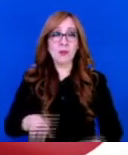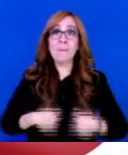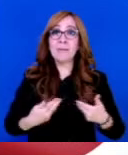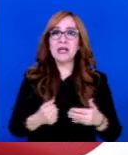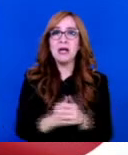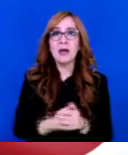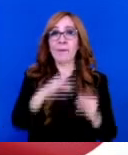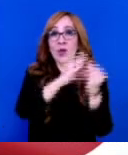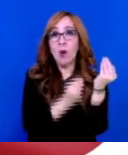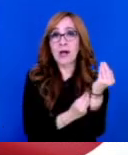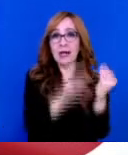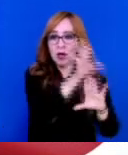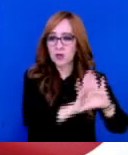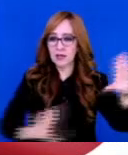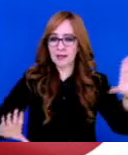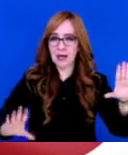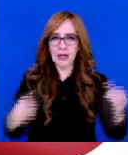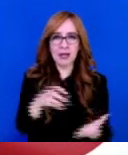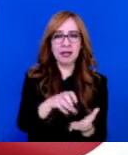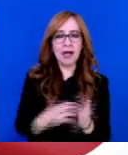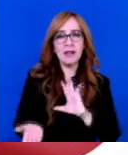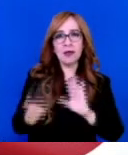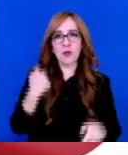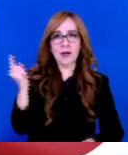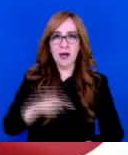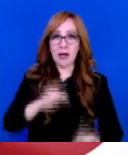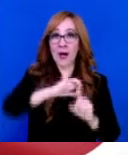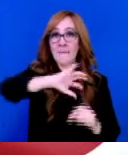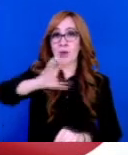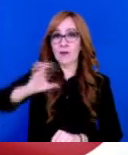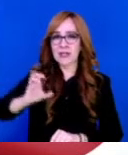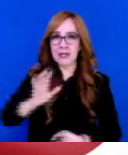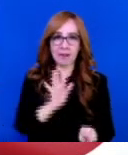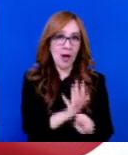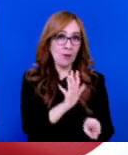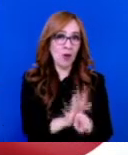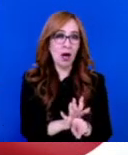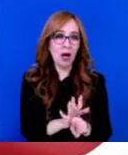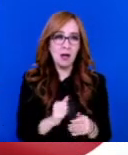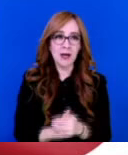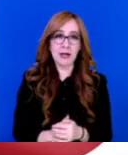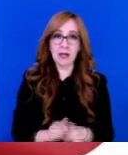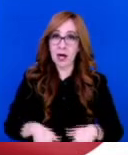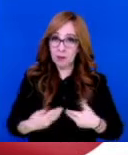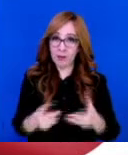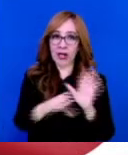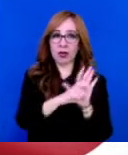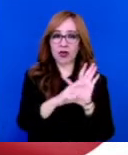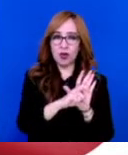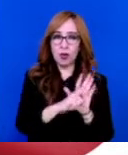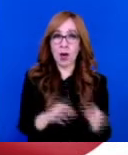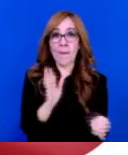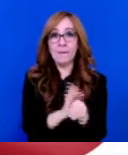Nusantara di wilayah-wilayah terluar dari Provinsi Papua dengan menghadirkan contoh Papua